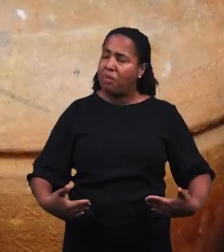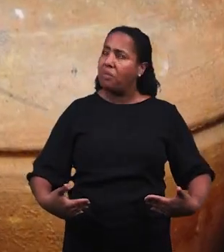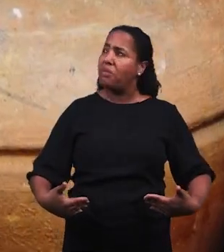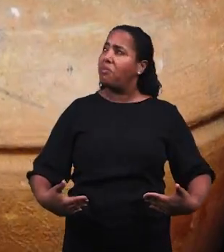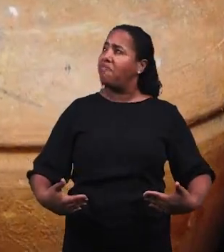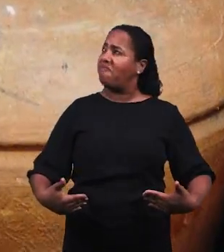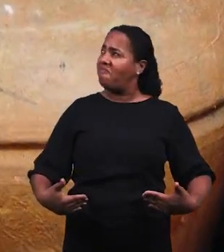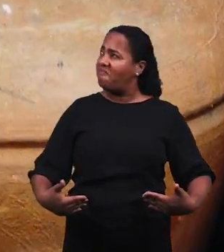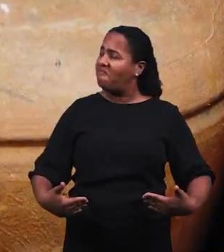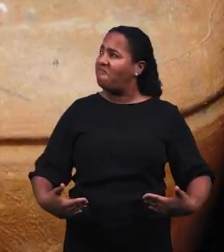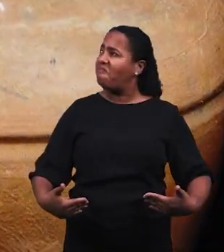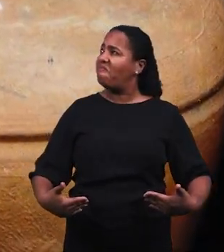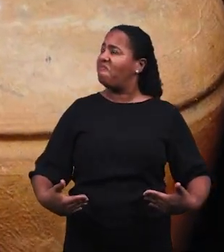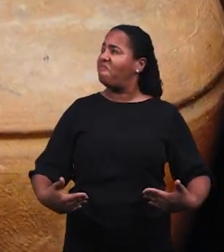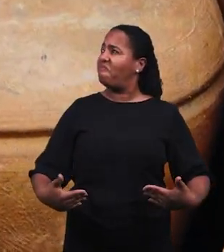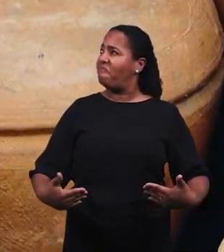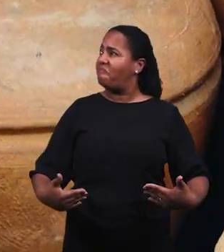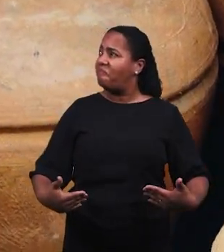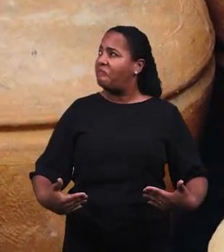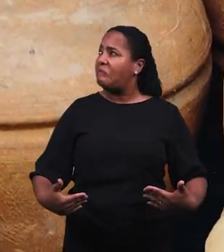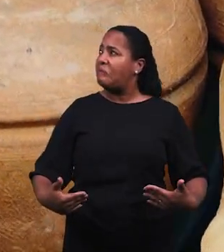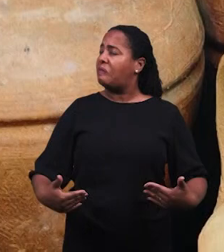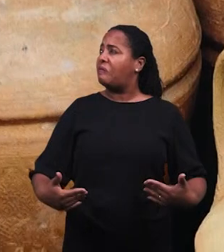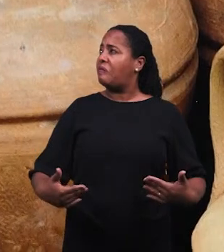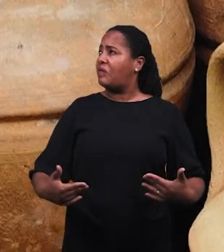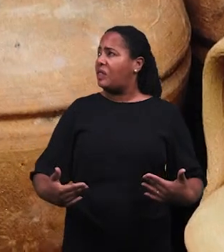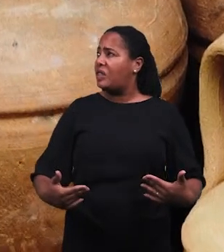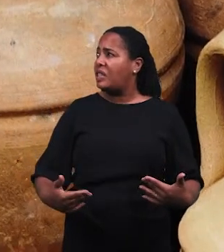Такой, какой я есть,